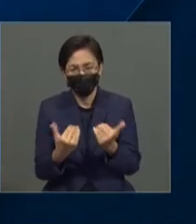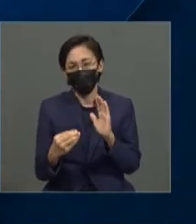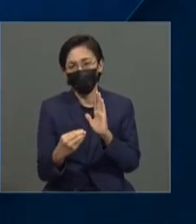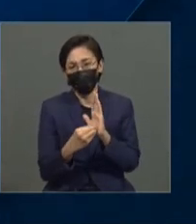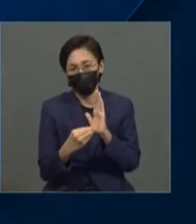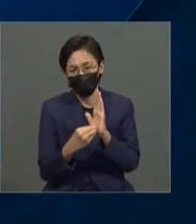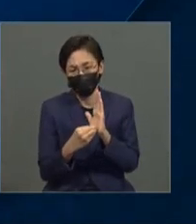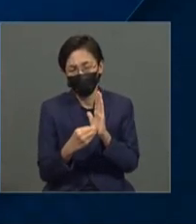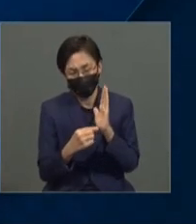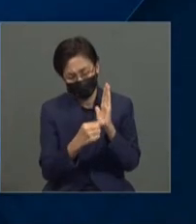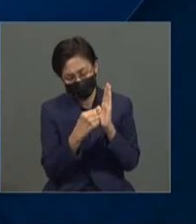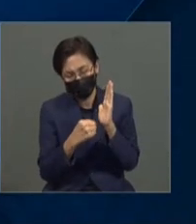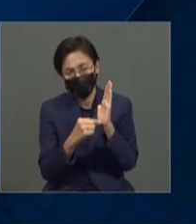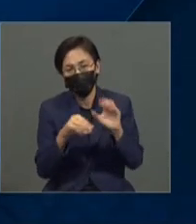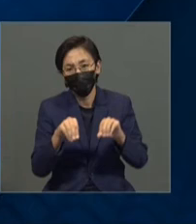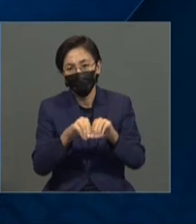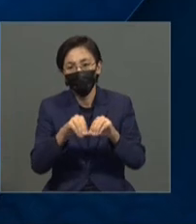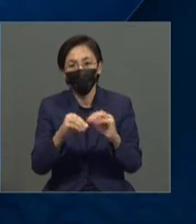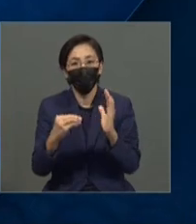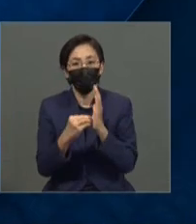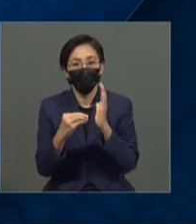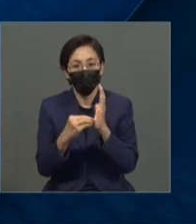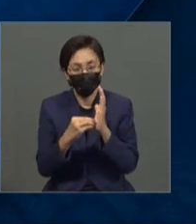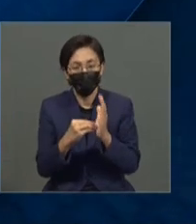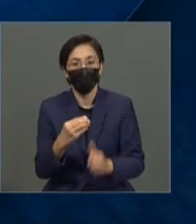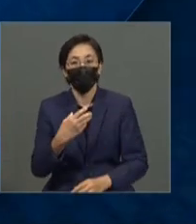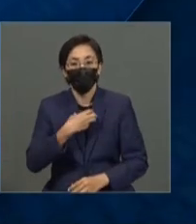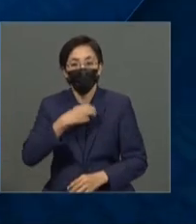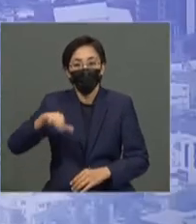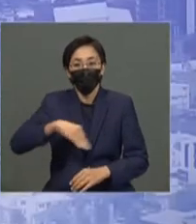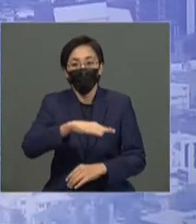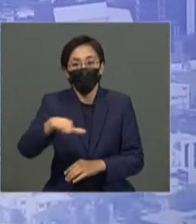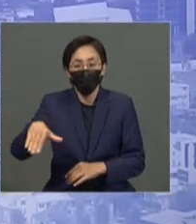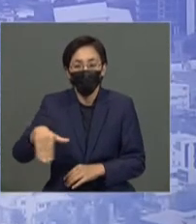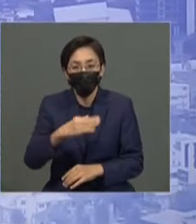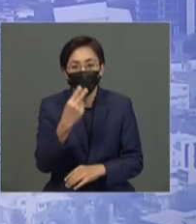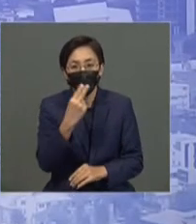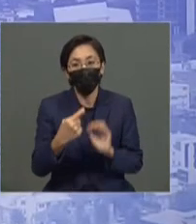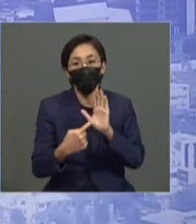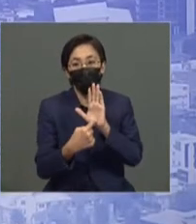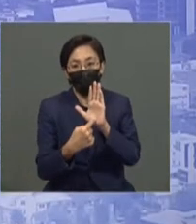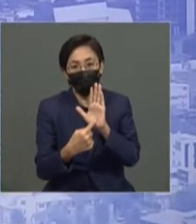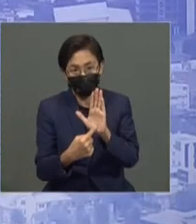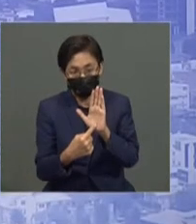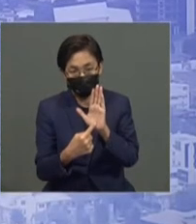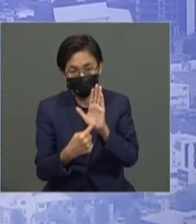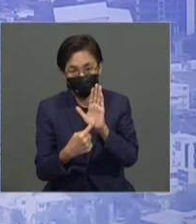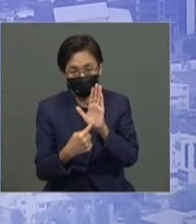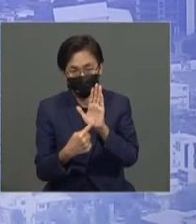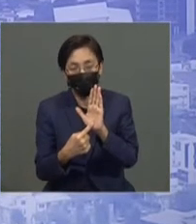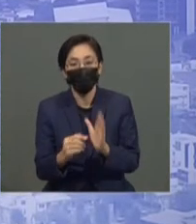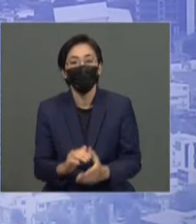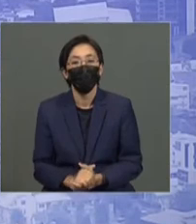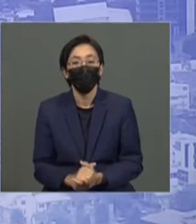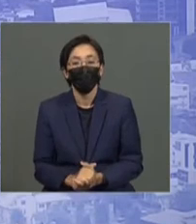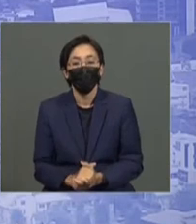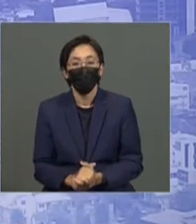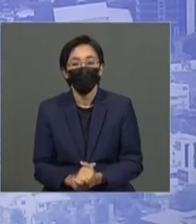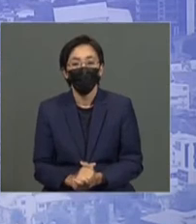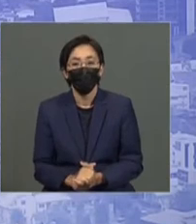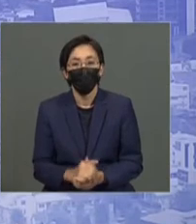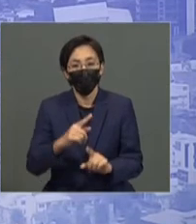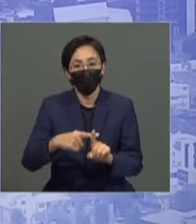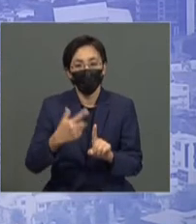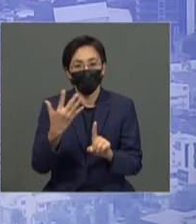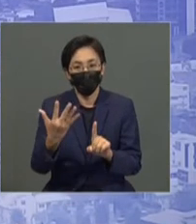ทม.และปริมณฑลซึ่งอยากให้ท่านเห็นการแสดงตัวเลขรายงานนิดหนึ่งนะคะในวันที่8พฤ